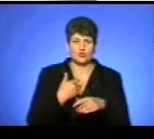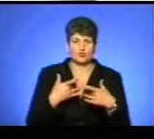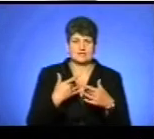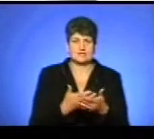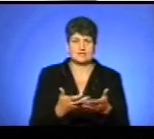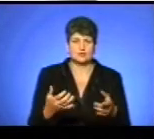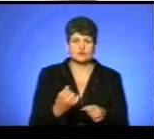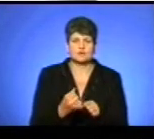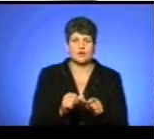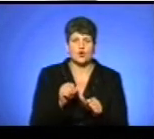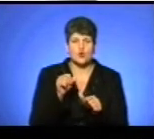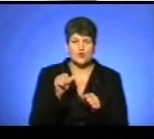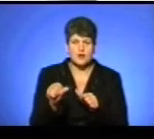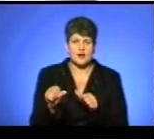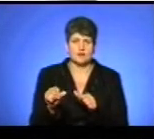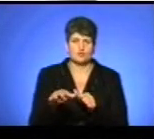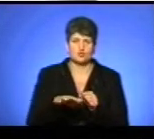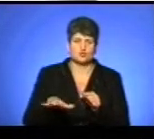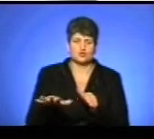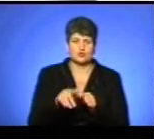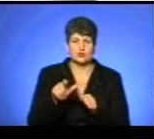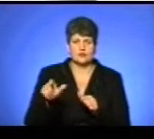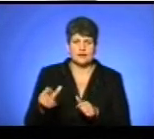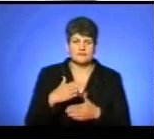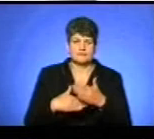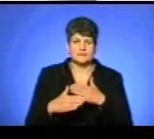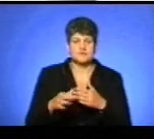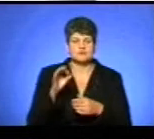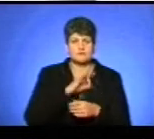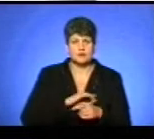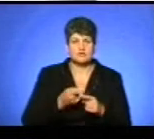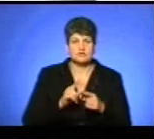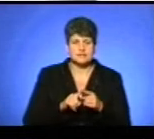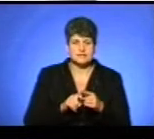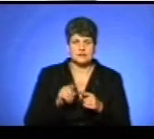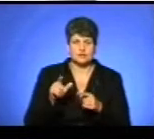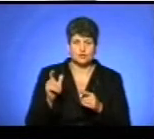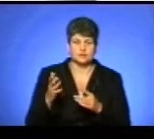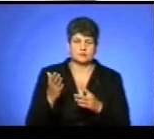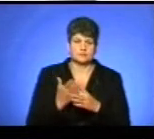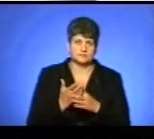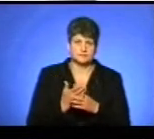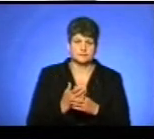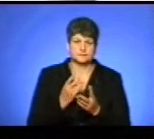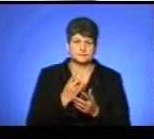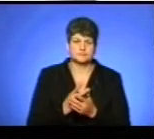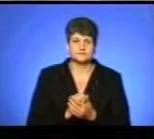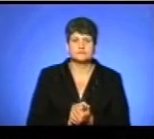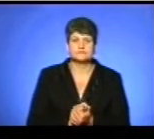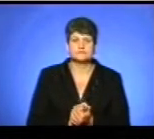відвели окрему зону для людей з інклюзивністю. Чи скористалися вже пільгами ці категорії населення, дізнавалася Богдана Сарабун.